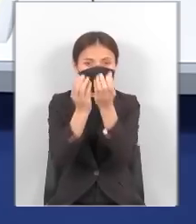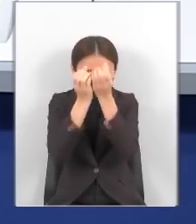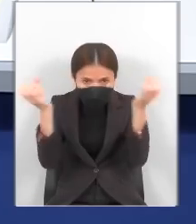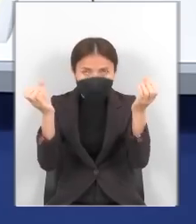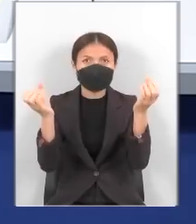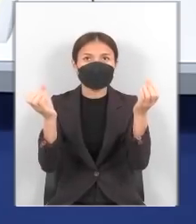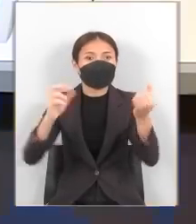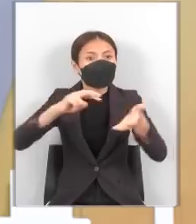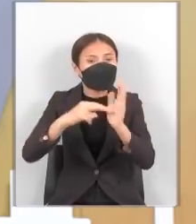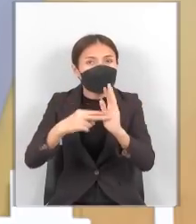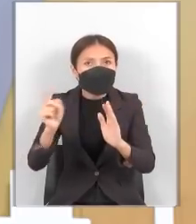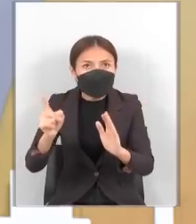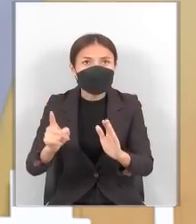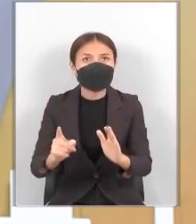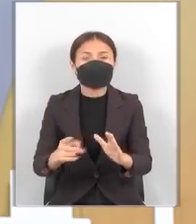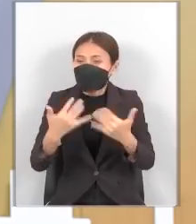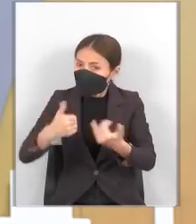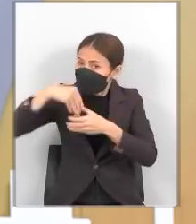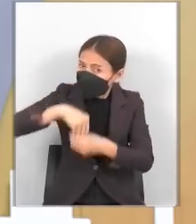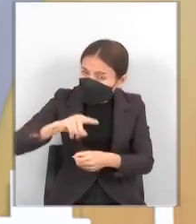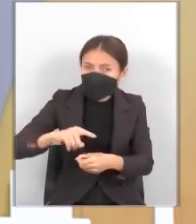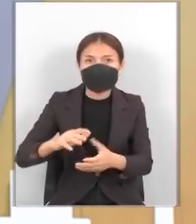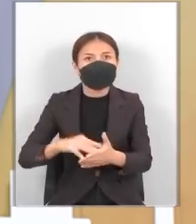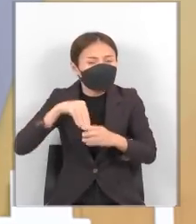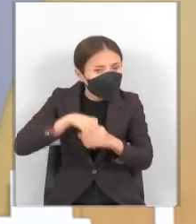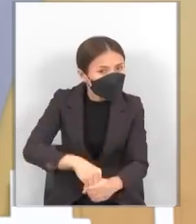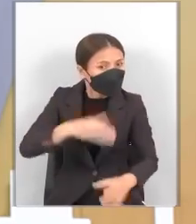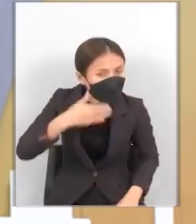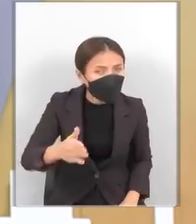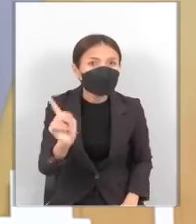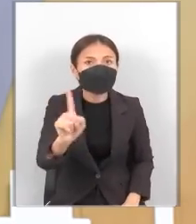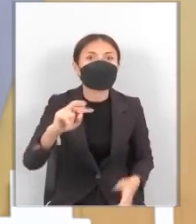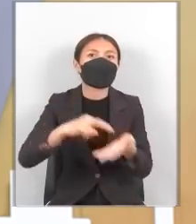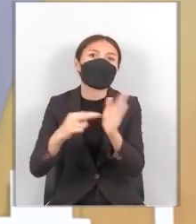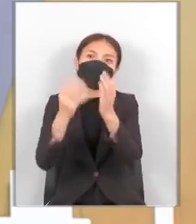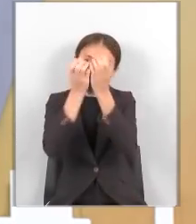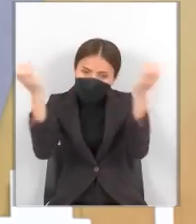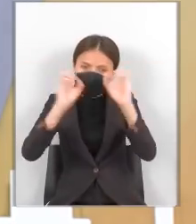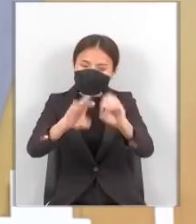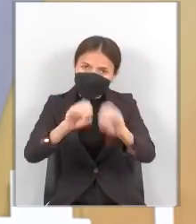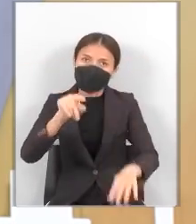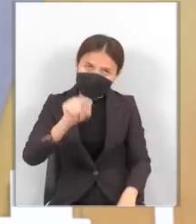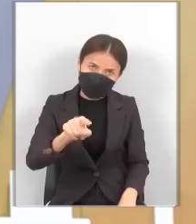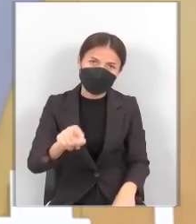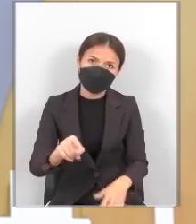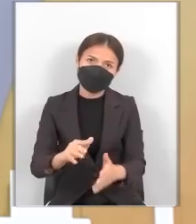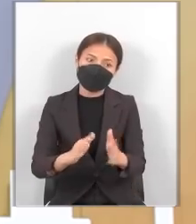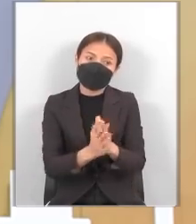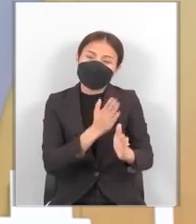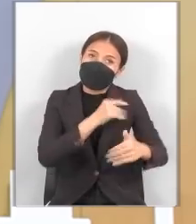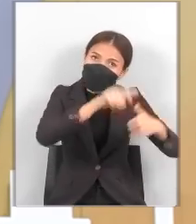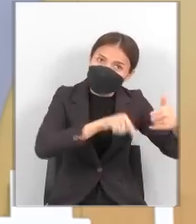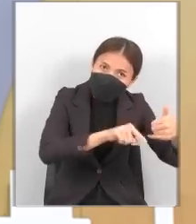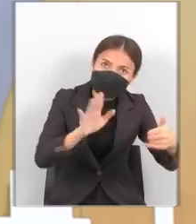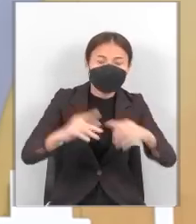สิ่งที่ยังอยู่คงทนถาวรคือพระธรรมคำสอนไม่ใช่พระสงฆ์ไม่ใช่พระพุทธองค์ด้วยคือพระธรรมคำสอนและพระธรรมคำสอนไม่เคยพูดถึง